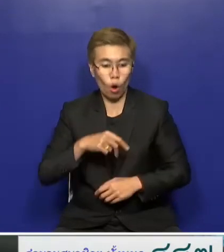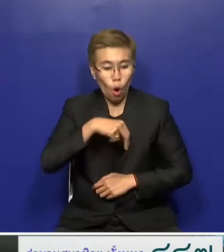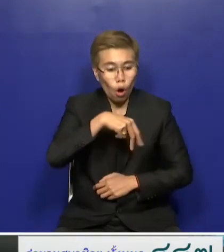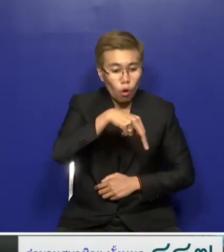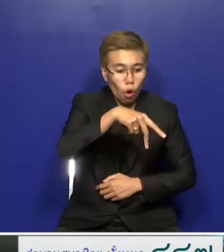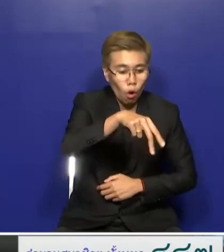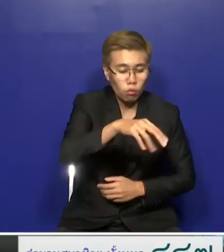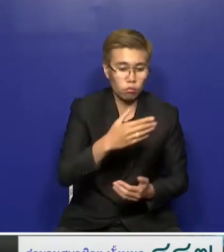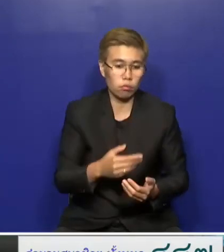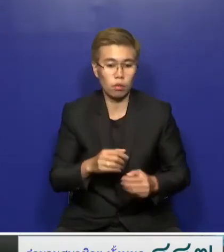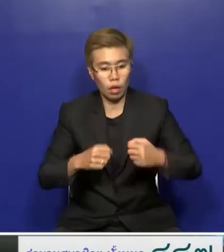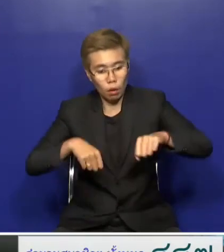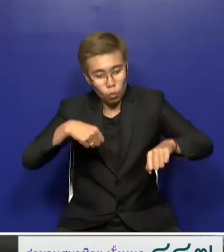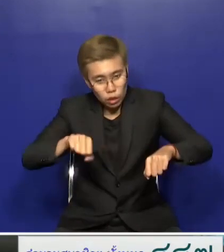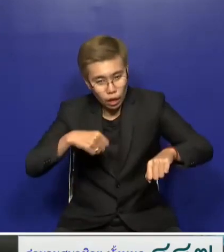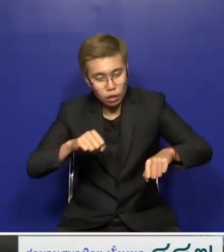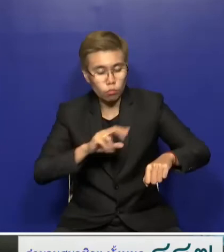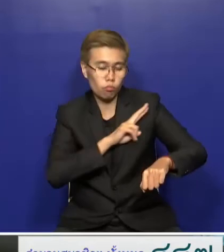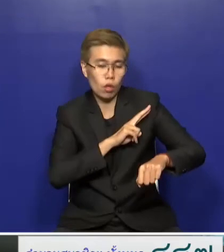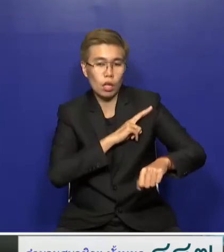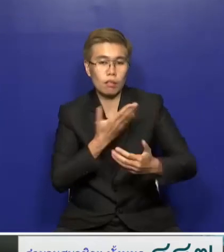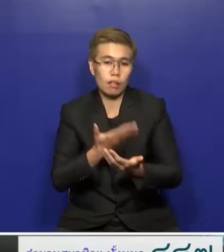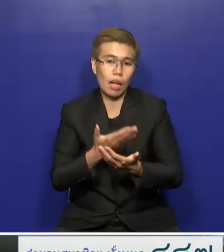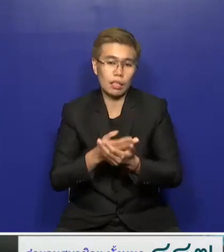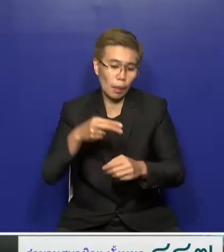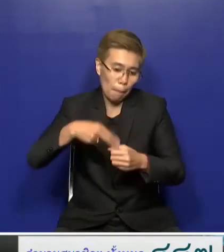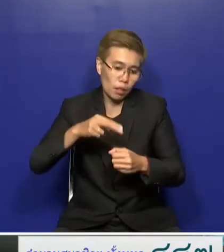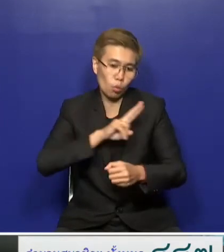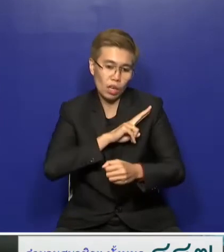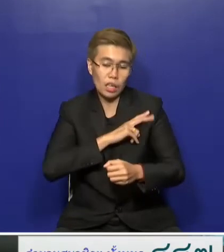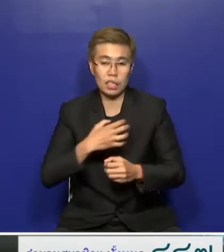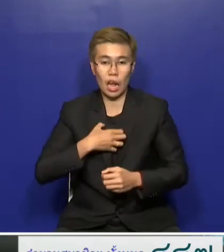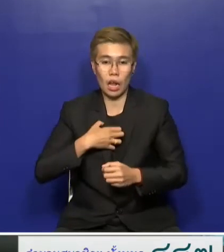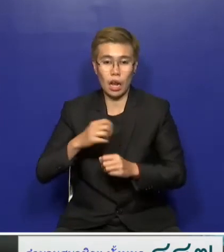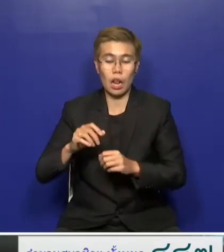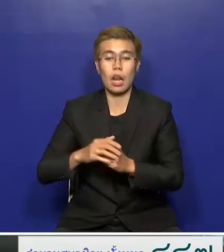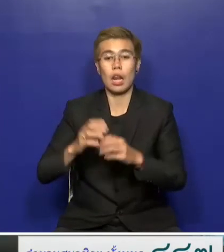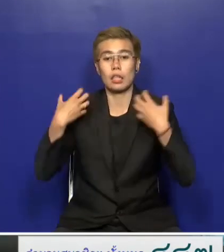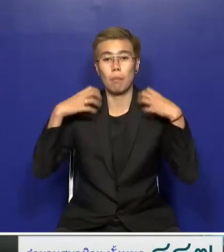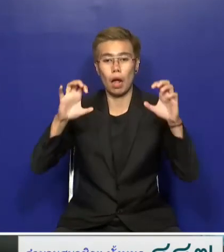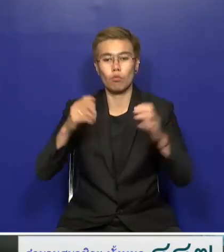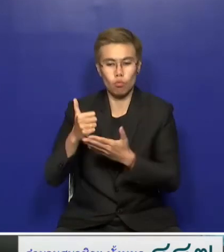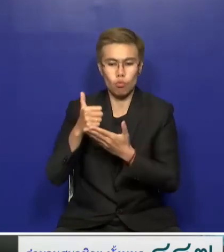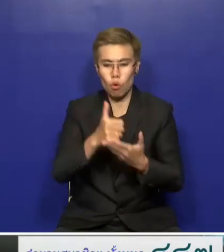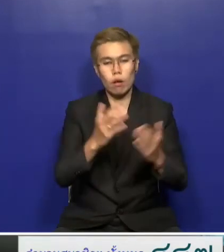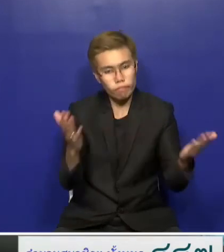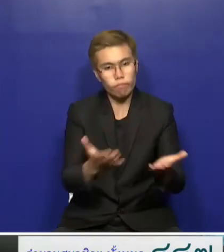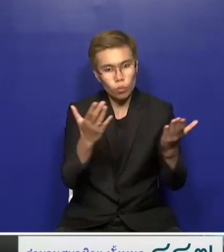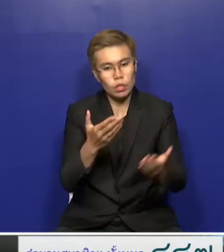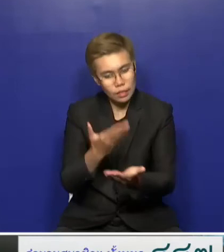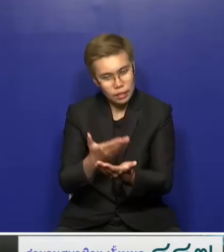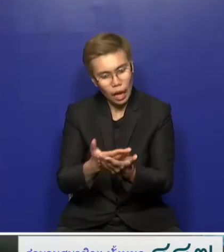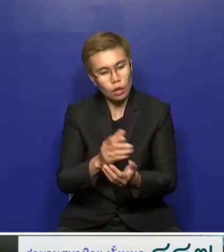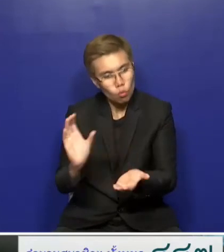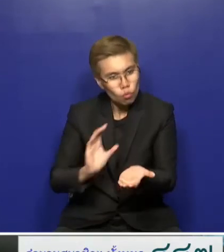รัฐยังไม่เคยให้เลยนะครับผมก็อยากจะให้ทางรัฐเนี่ยดูแลคนเหล่านี้บ้างนะครับตอนนี้